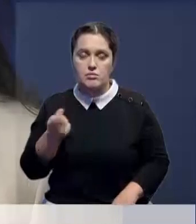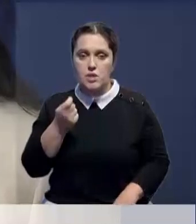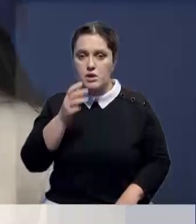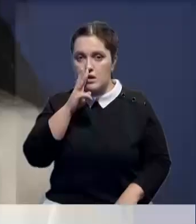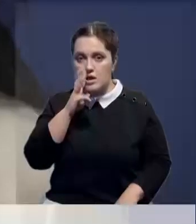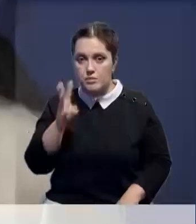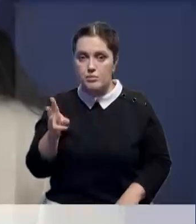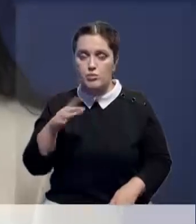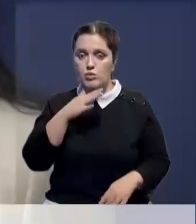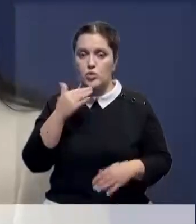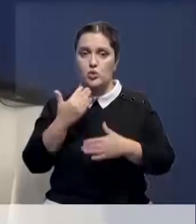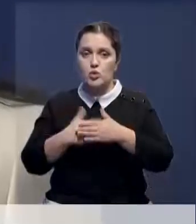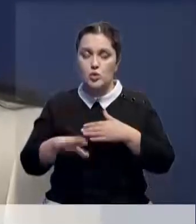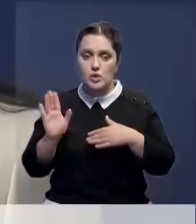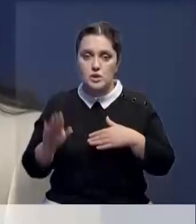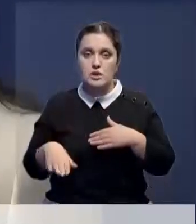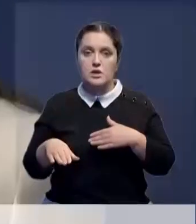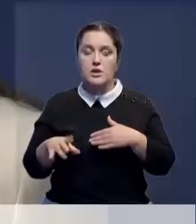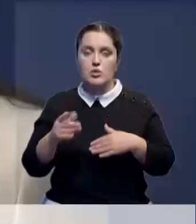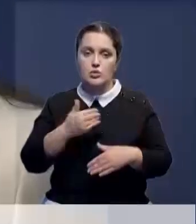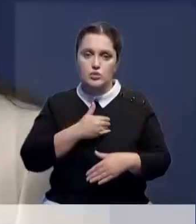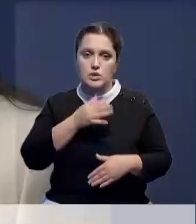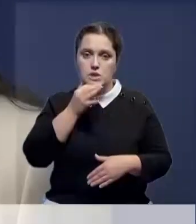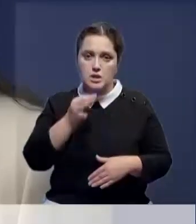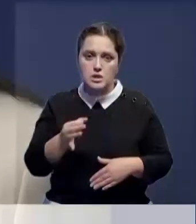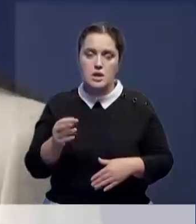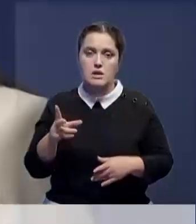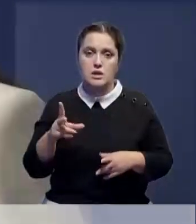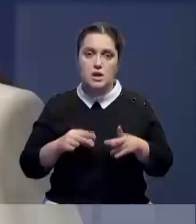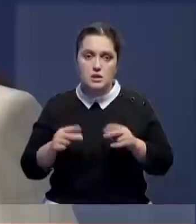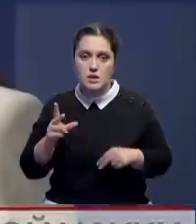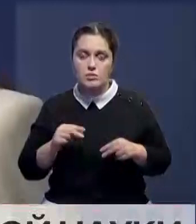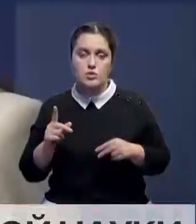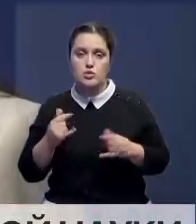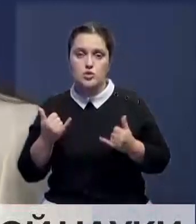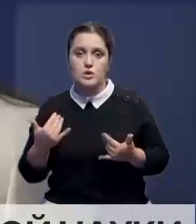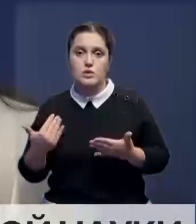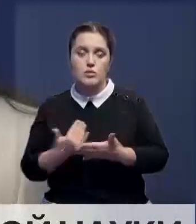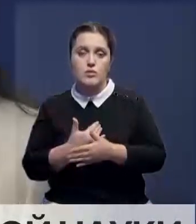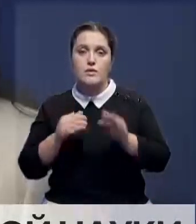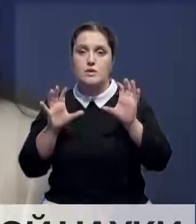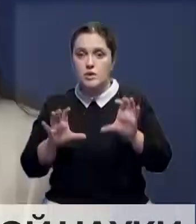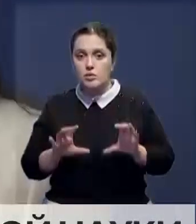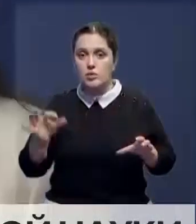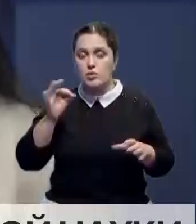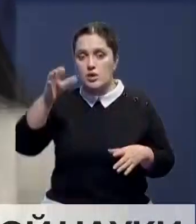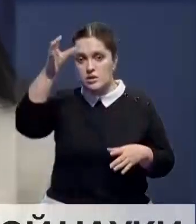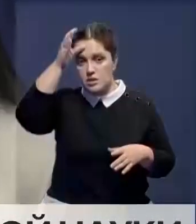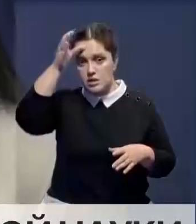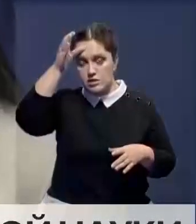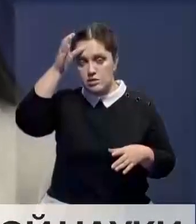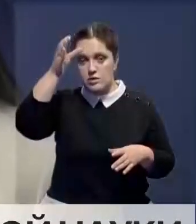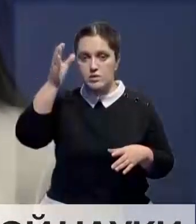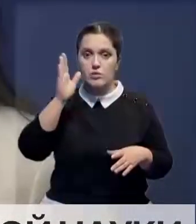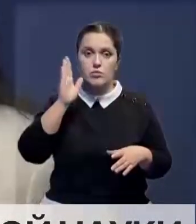даже многие уходят с этой сферы. Но я хочу сказать, что мы надеемся, что сейчас выходит новый закон о науке и технологиях, и в рамках